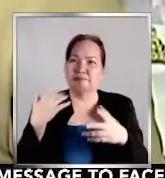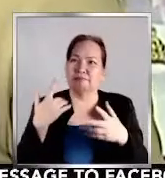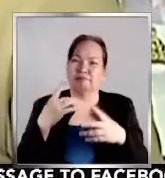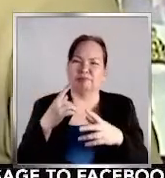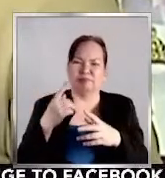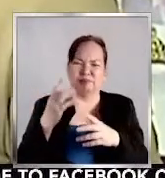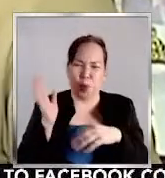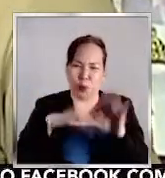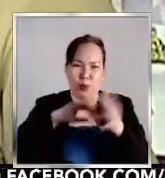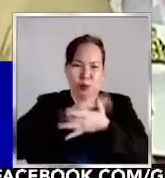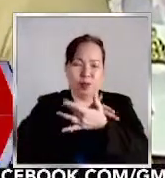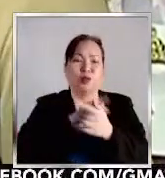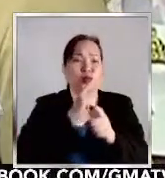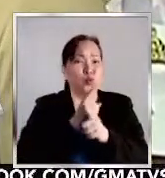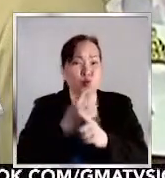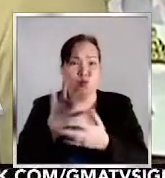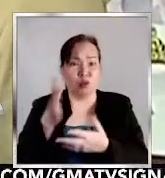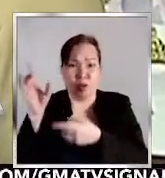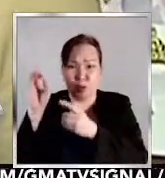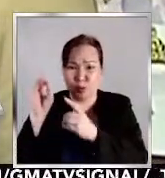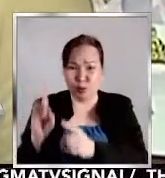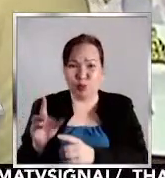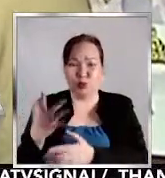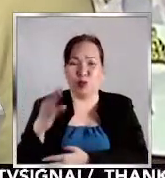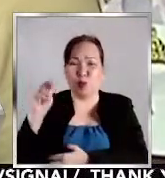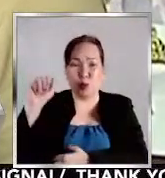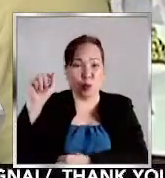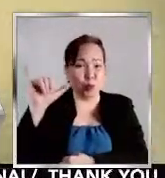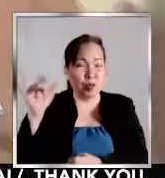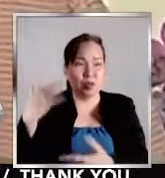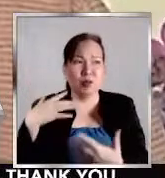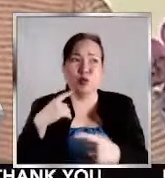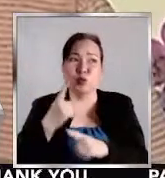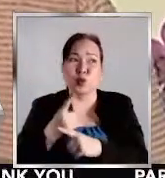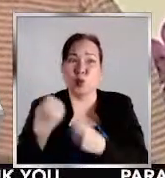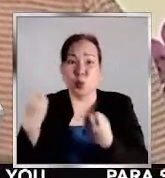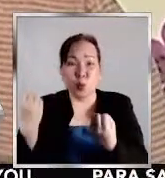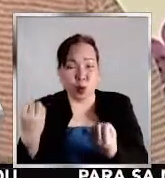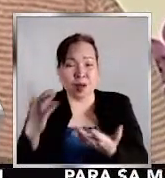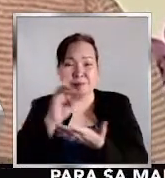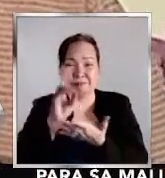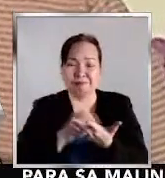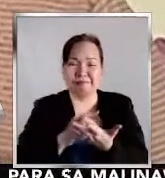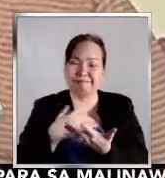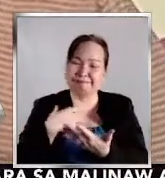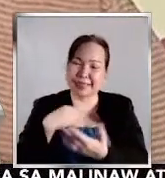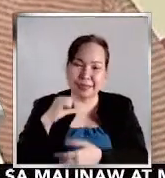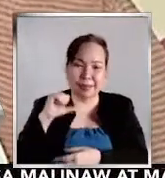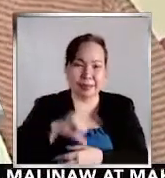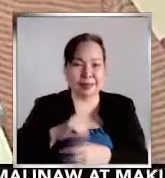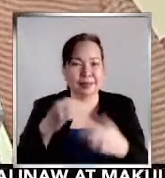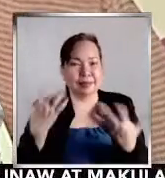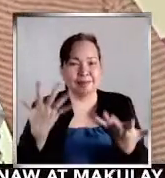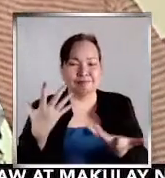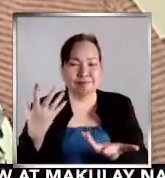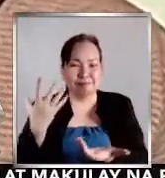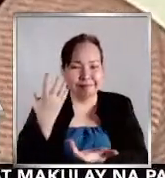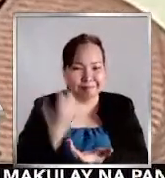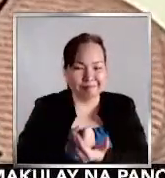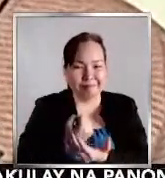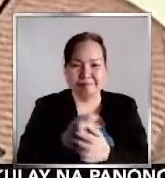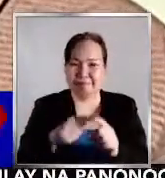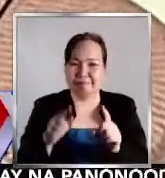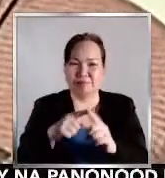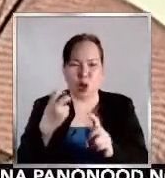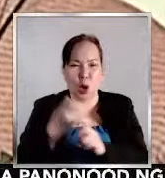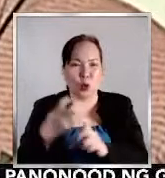one of the talagang pinaggagalingan ng malaking income ng mga designers. We encourage yung mga up-and-coming designer